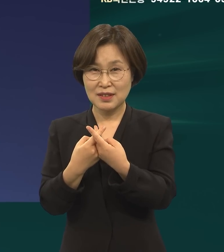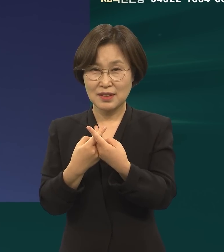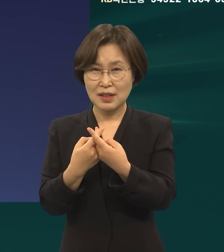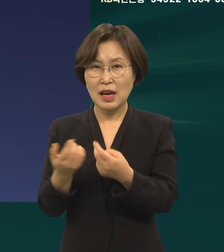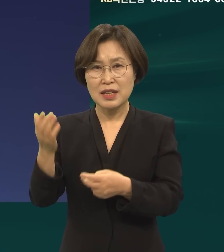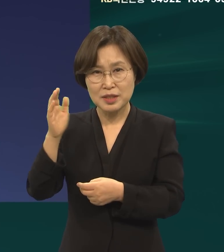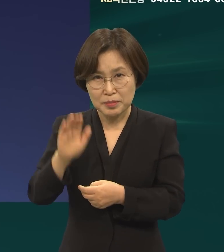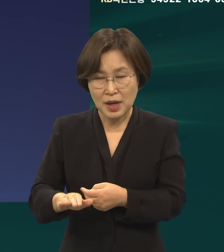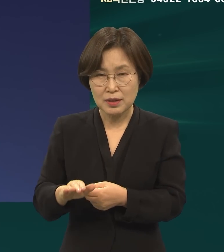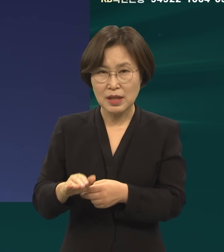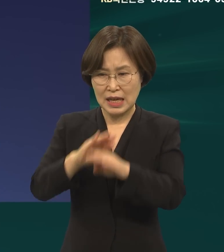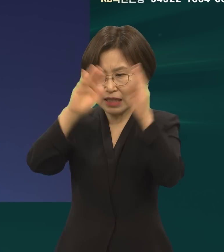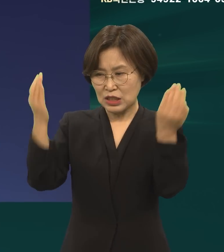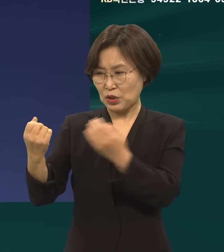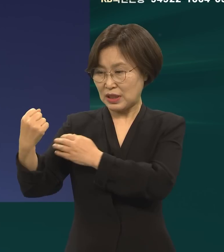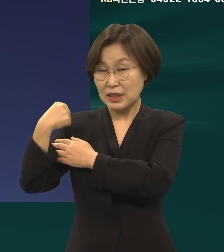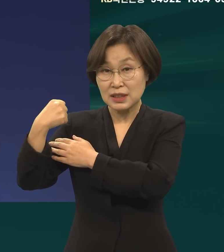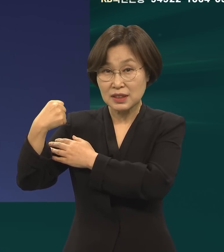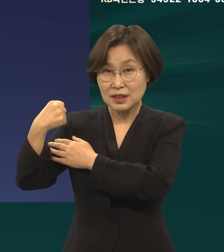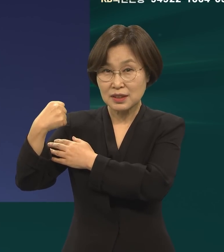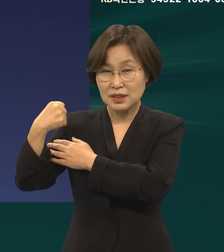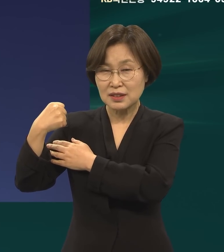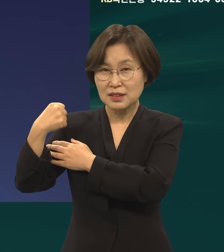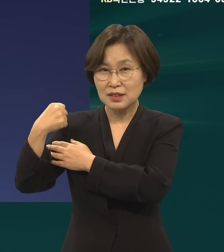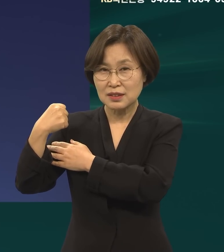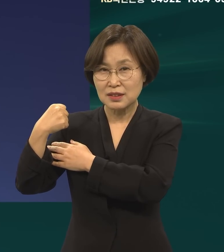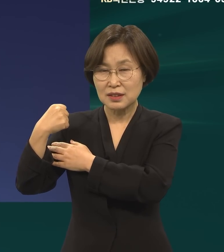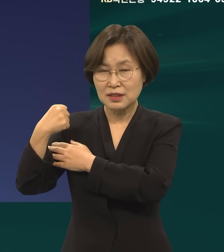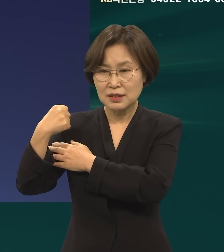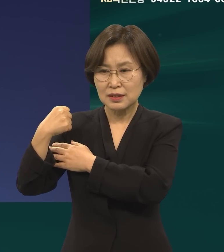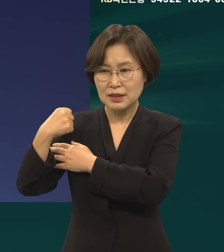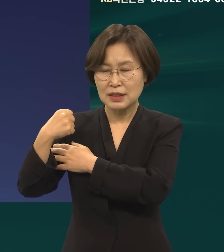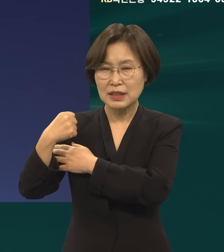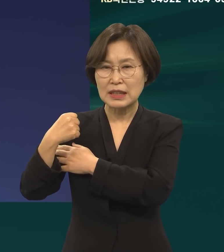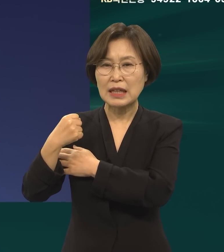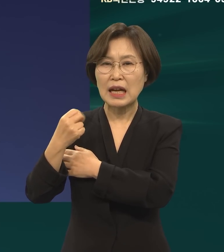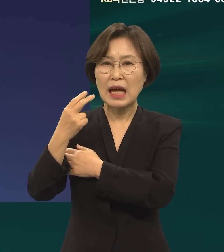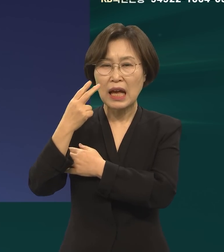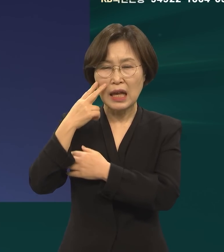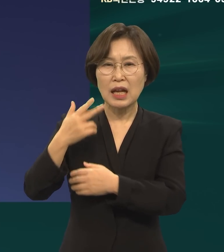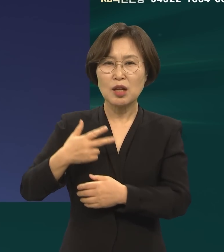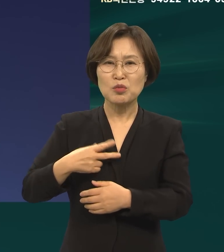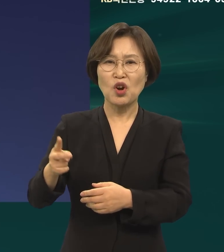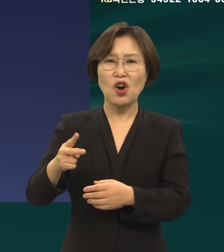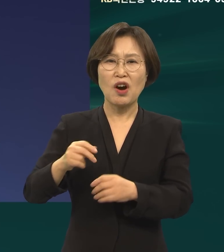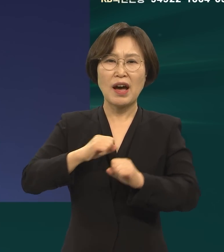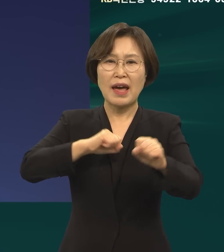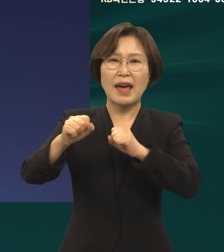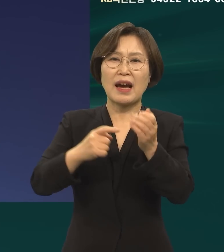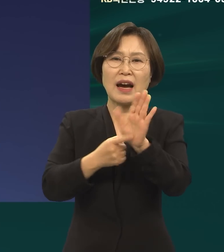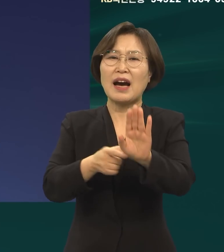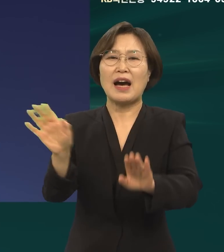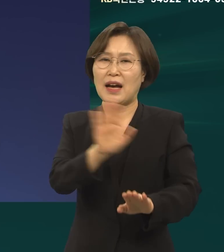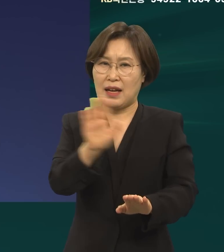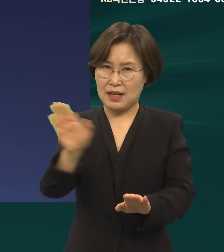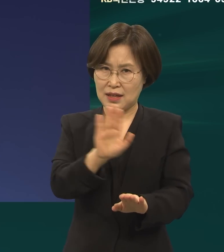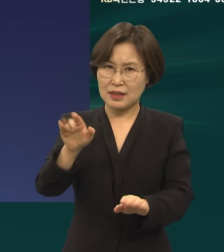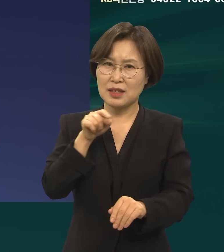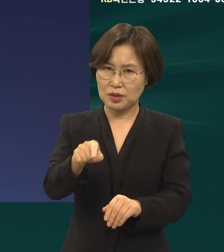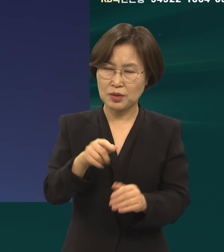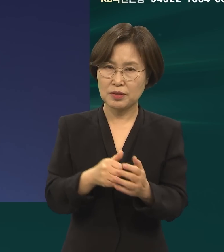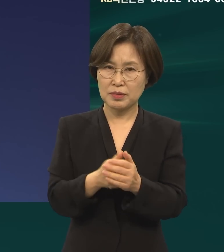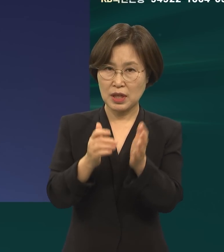하나님은 이 전능은 전능을 행하지 않는 것도 전능입니다. 예수님은 십자가에 달려 돌아가실